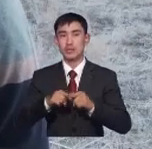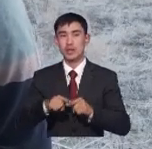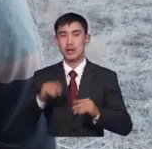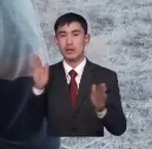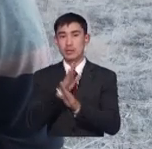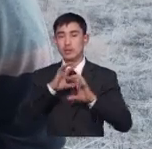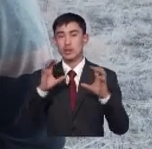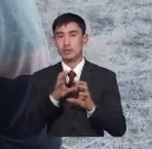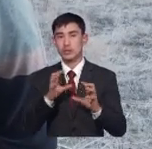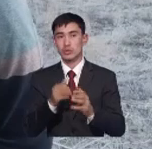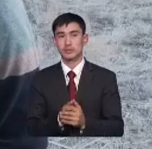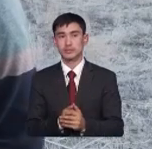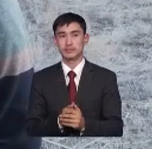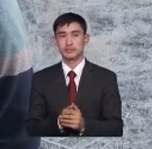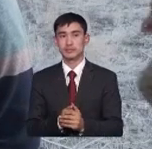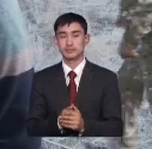табиғат аялауға